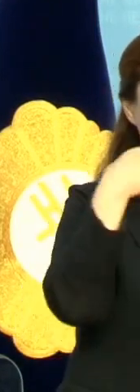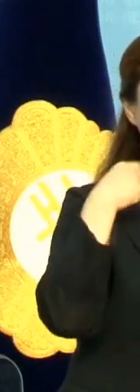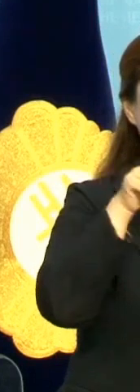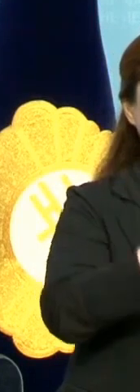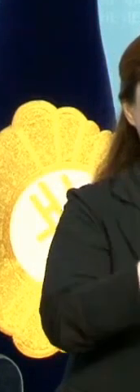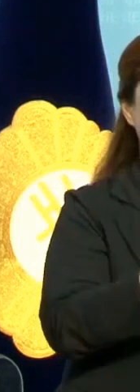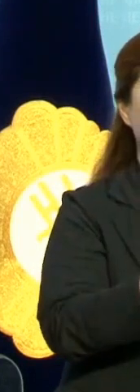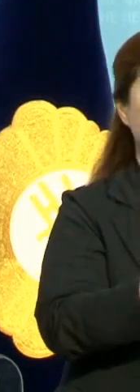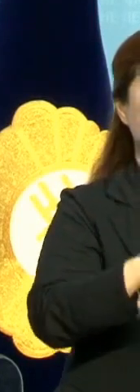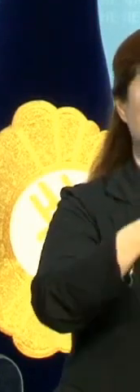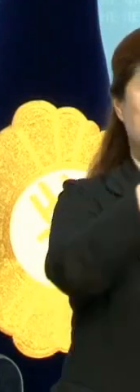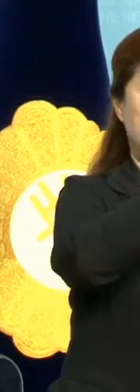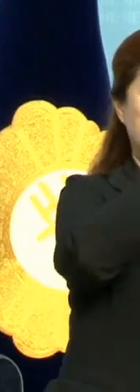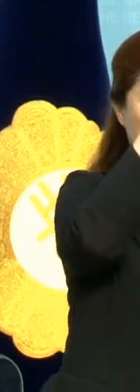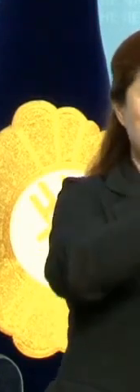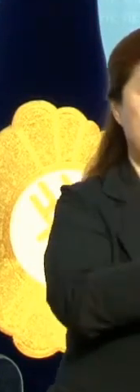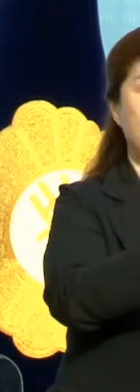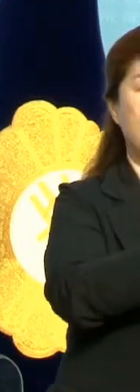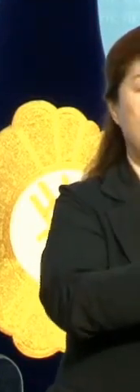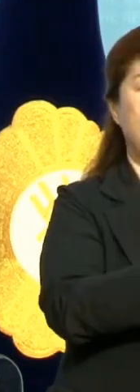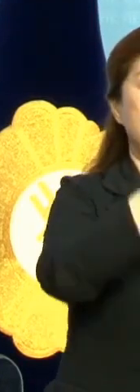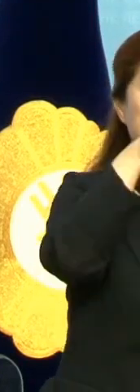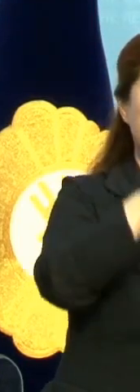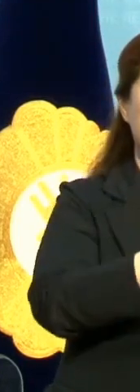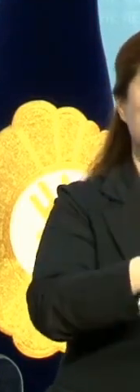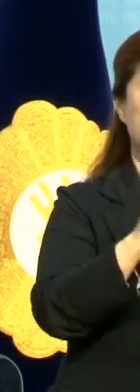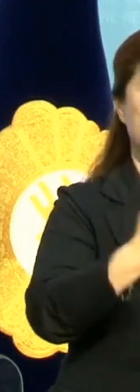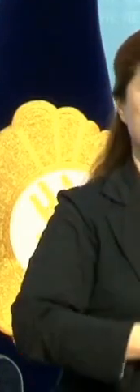국민 앞에 사과하고 반성해야 합니다.